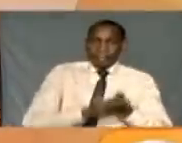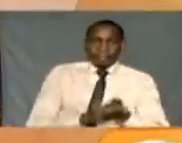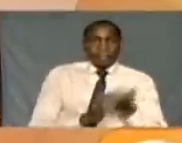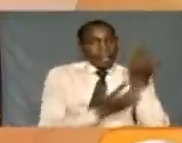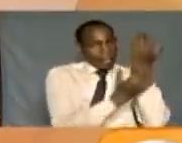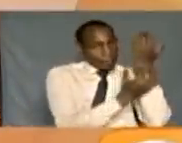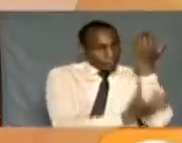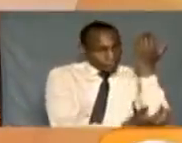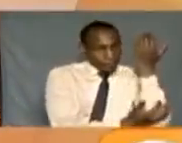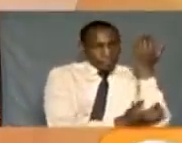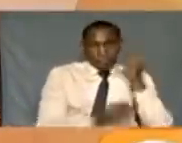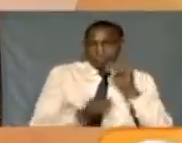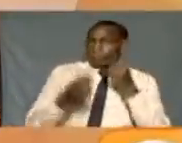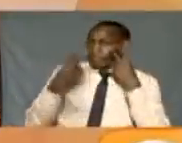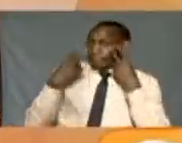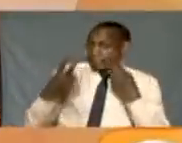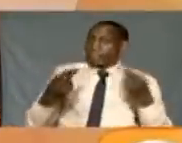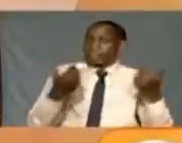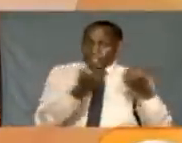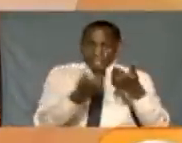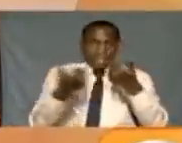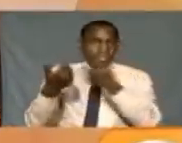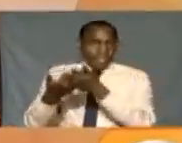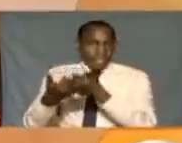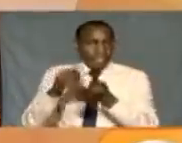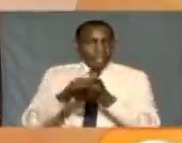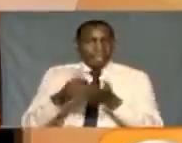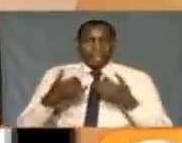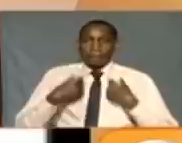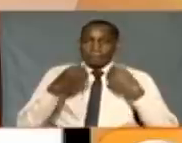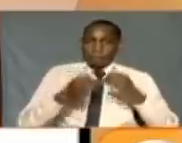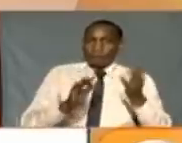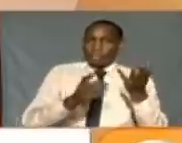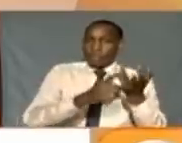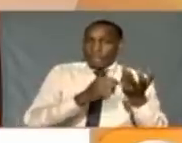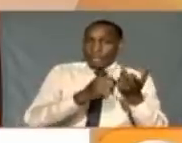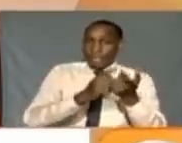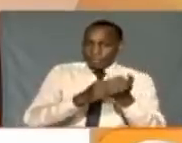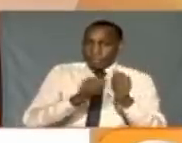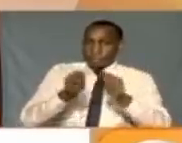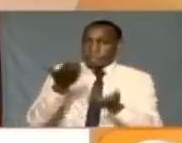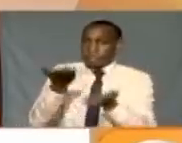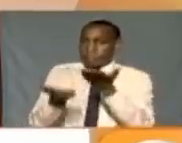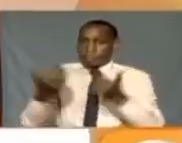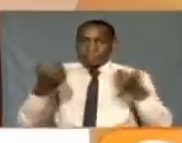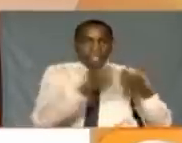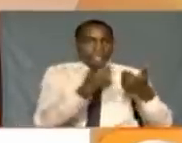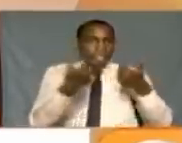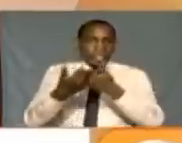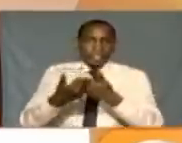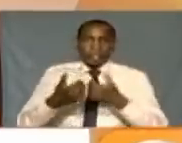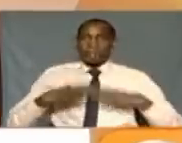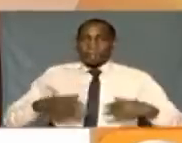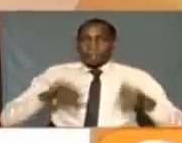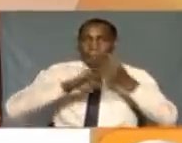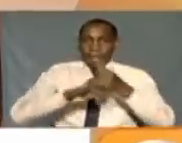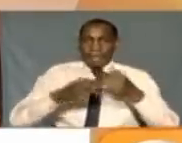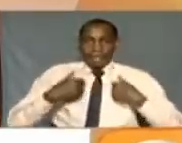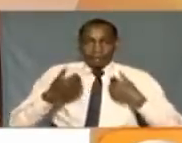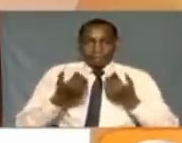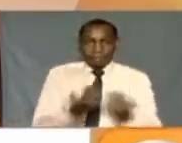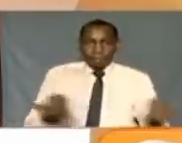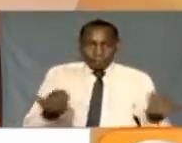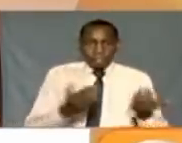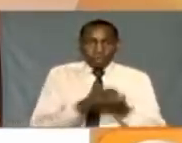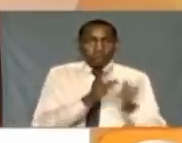Unyanyapaa unaonekana kuwa kikwazo kwa kuwepo takwimu halisi za kukadiria changamoto za wanandoa kupata watoto kwa njia ya